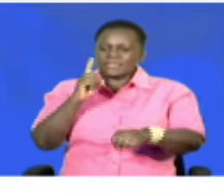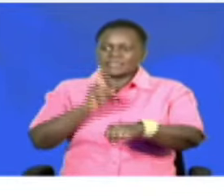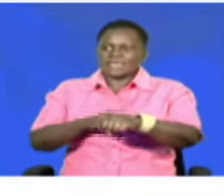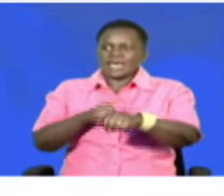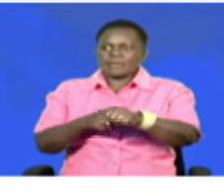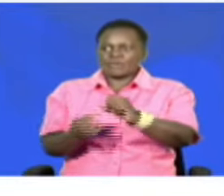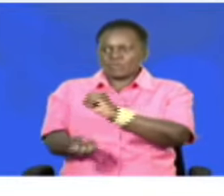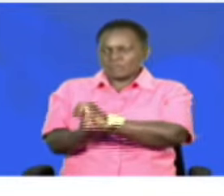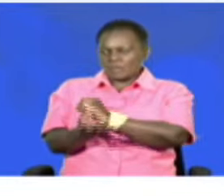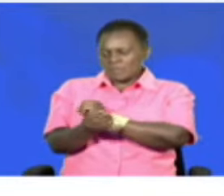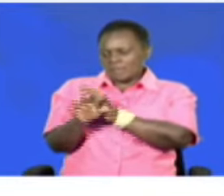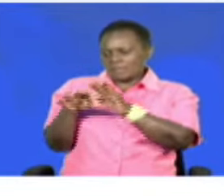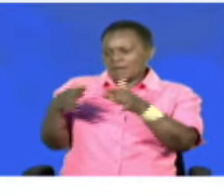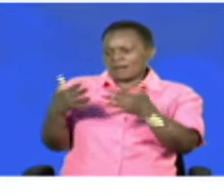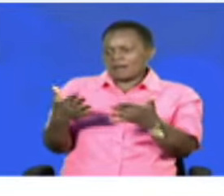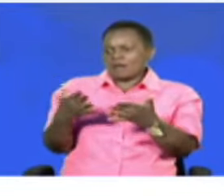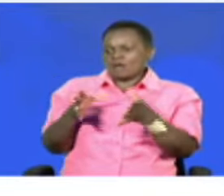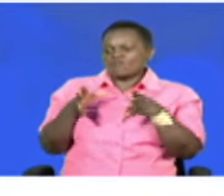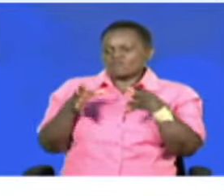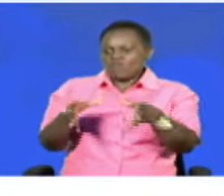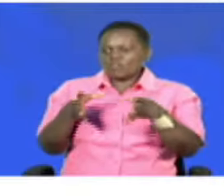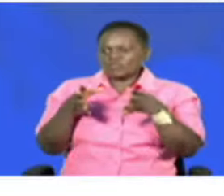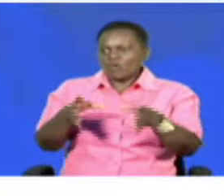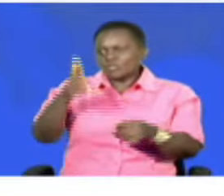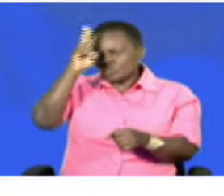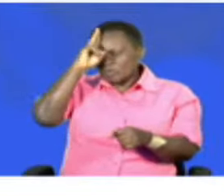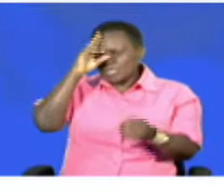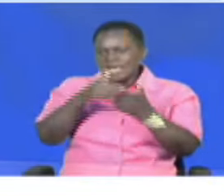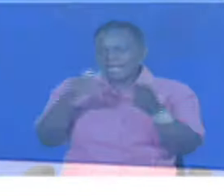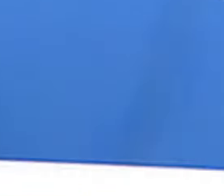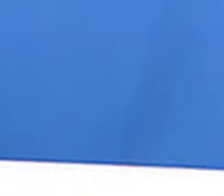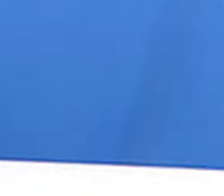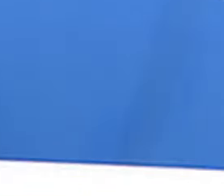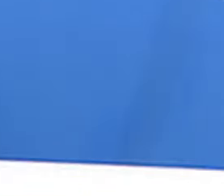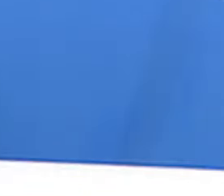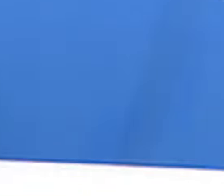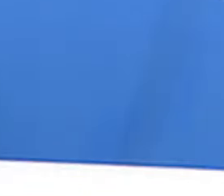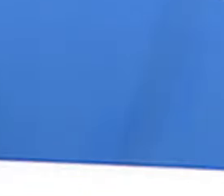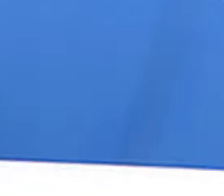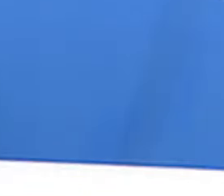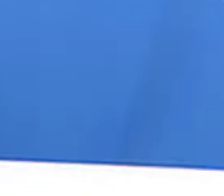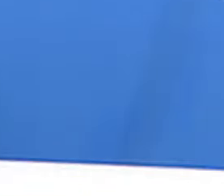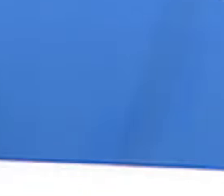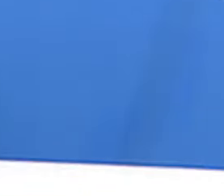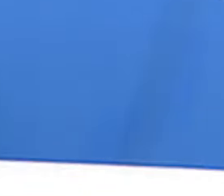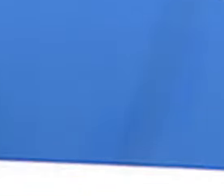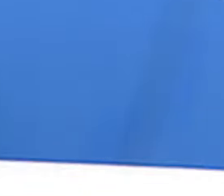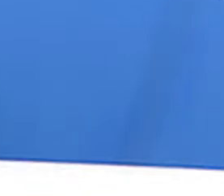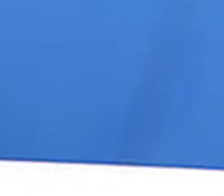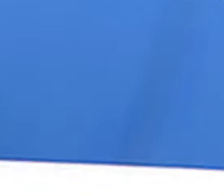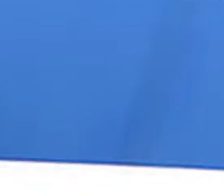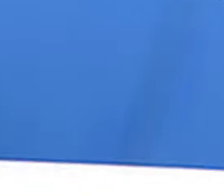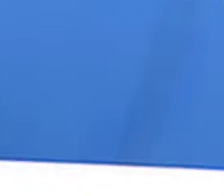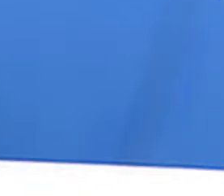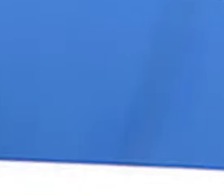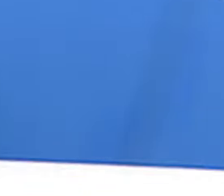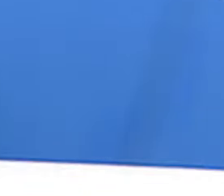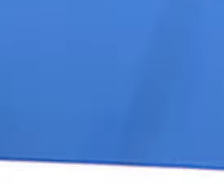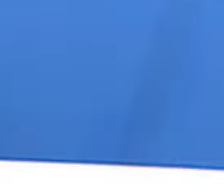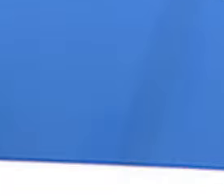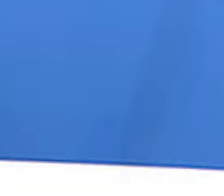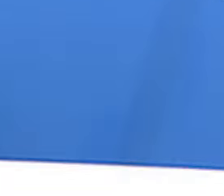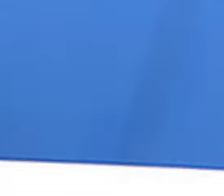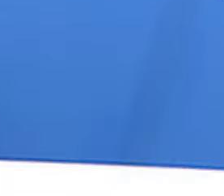na utumizi wa nguvu kupita kiasi wa polisi dhidi ya waandamanaji wa kupinga serikali na vile vile mauaji ya kiholela,